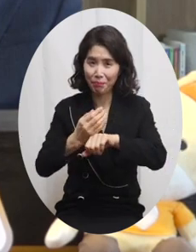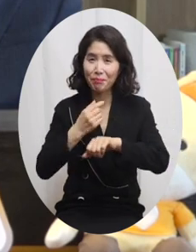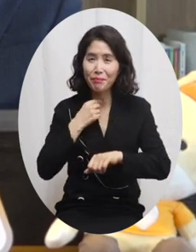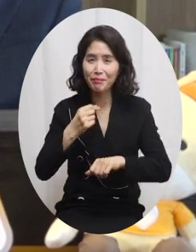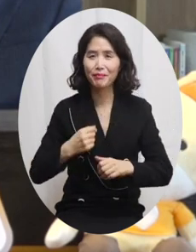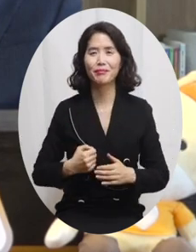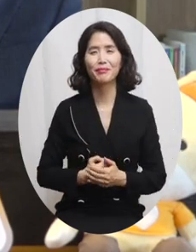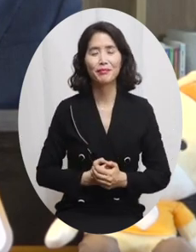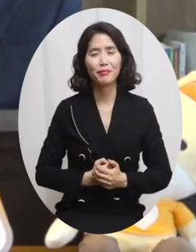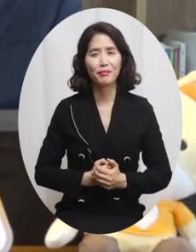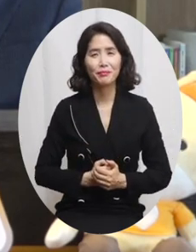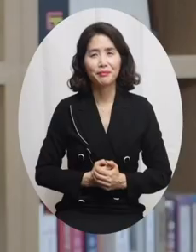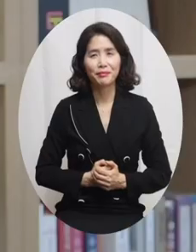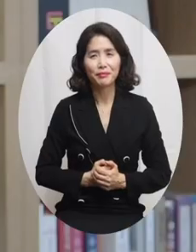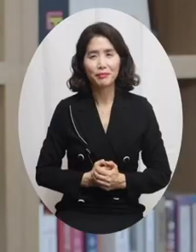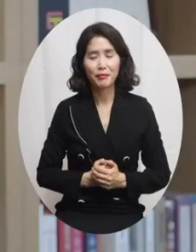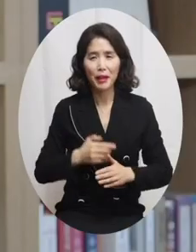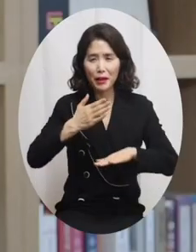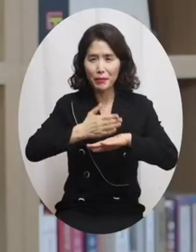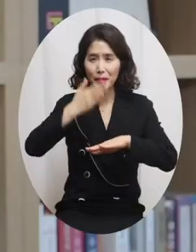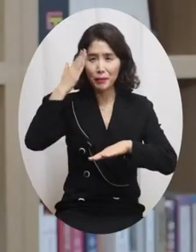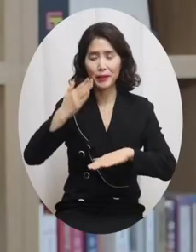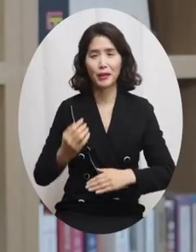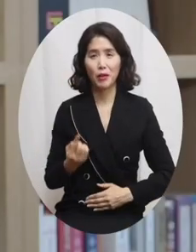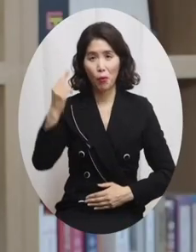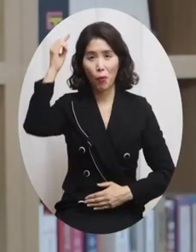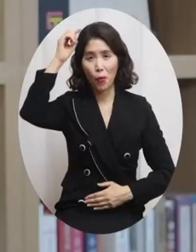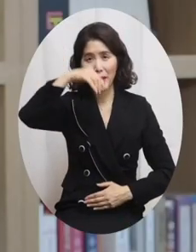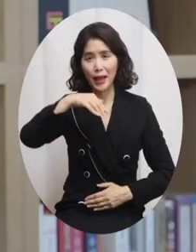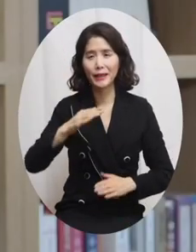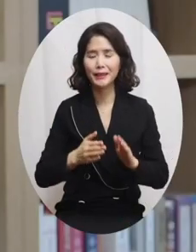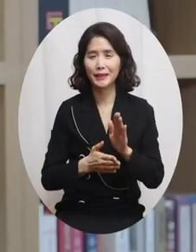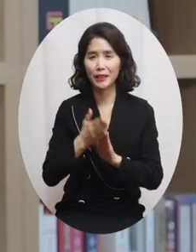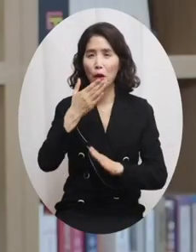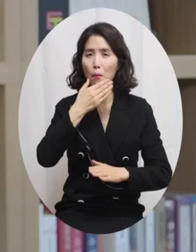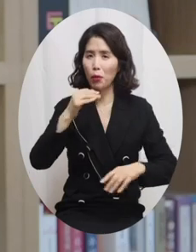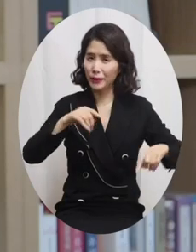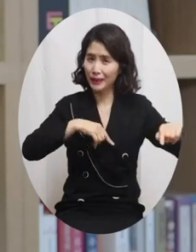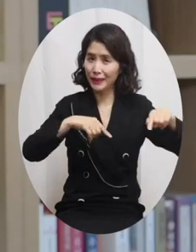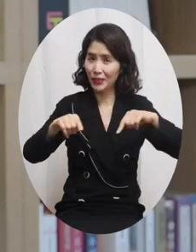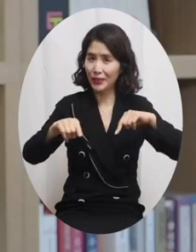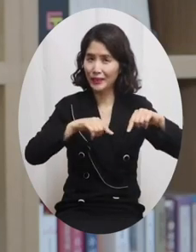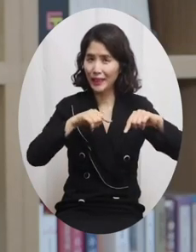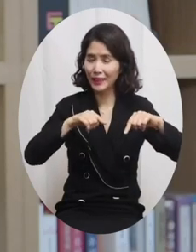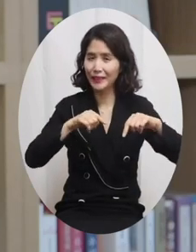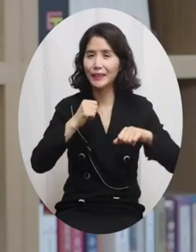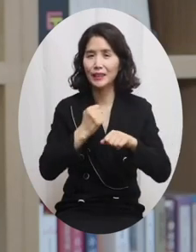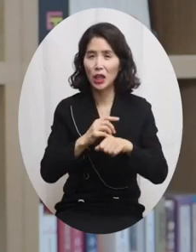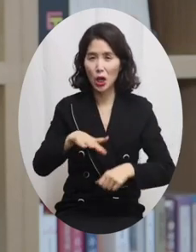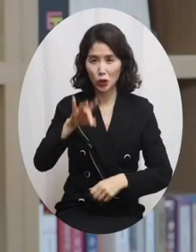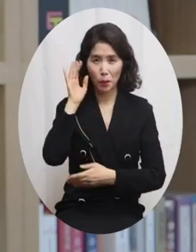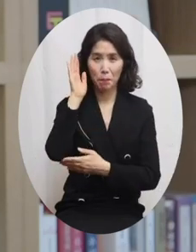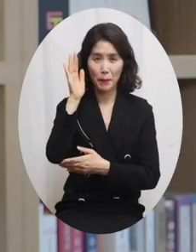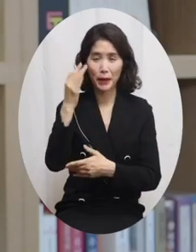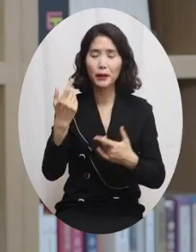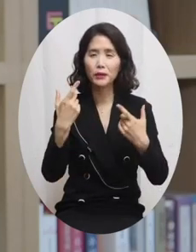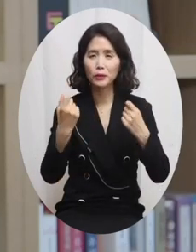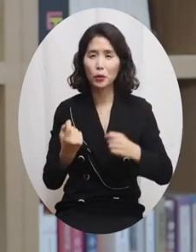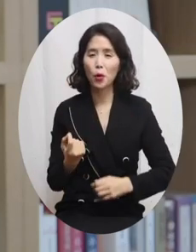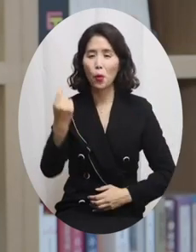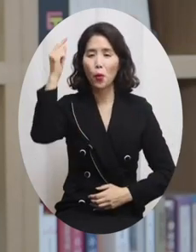좀 청해 듣겠습니다. 예, 고맙습니다. 고양시의 복지정책은 서두에서